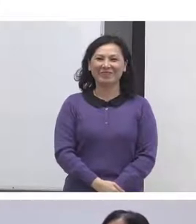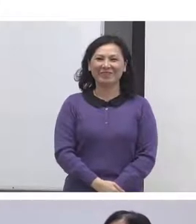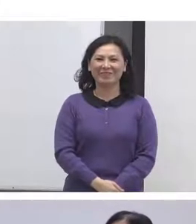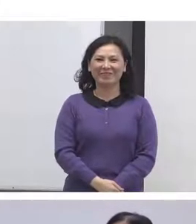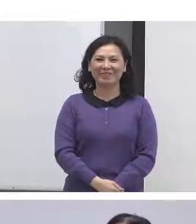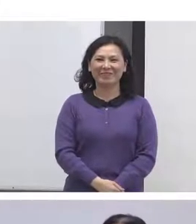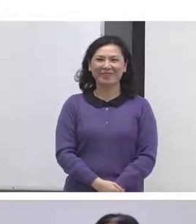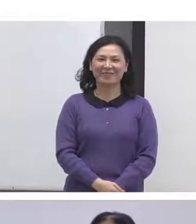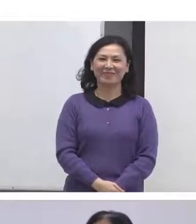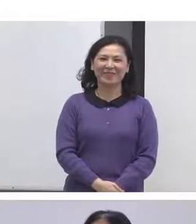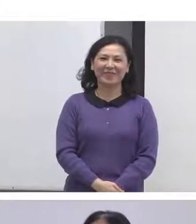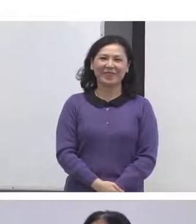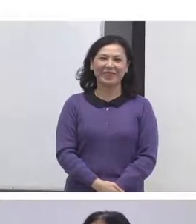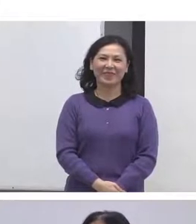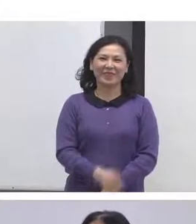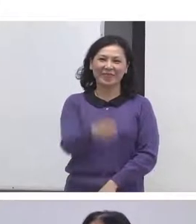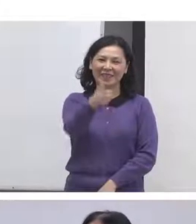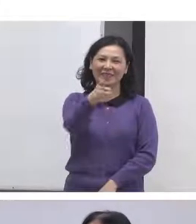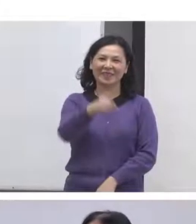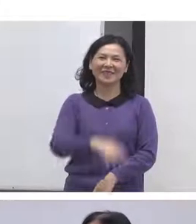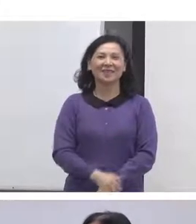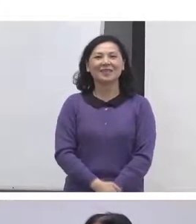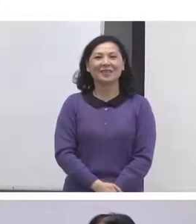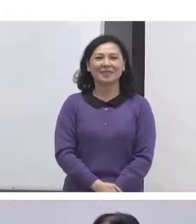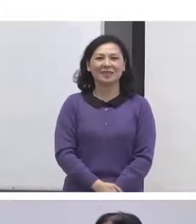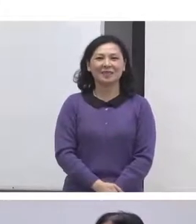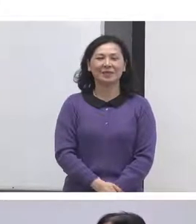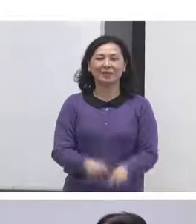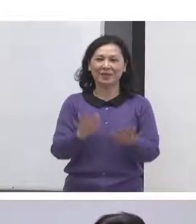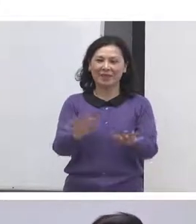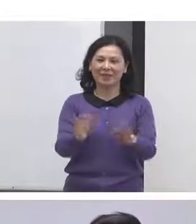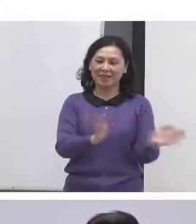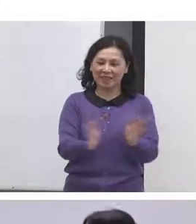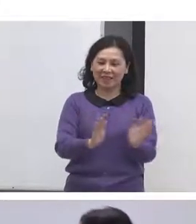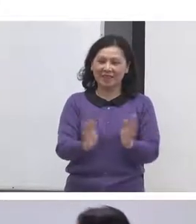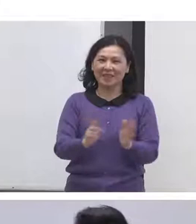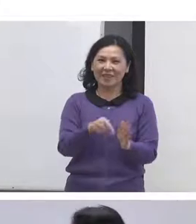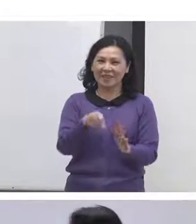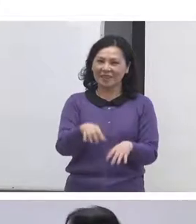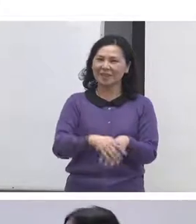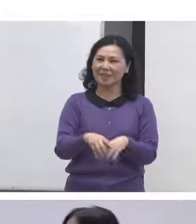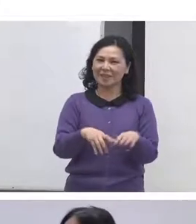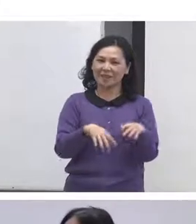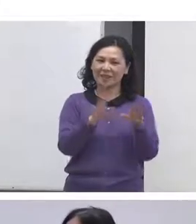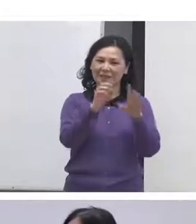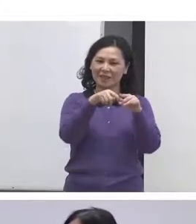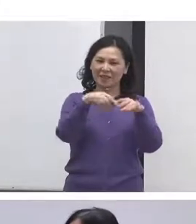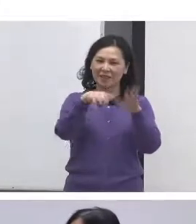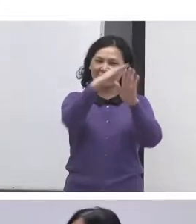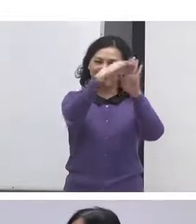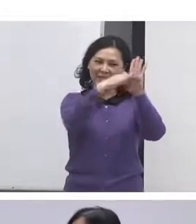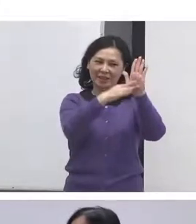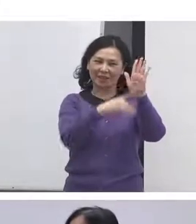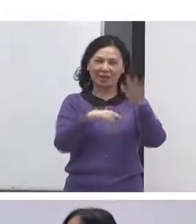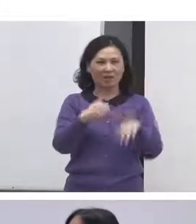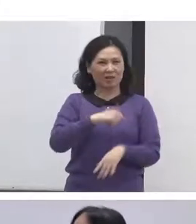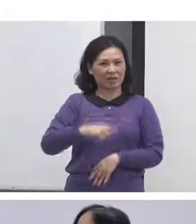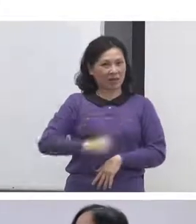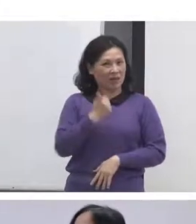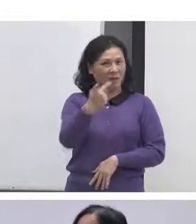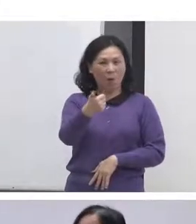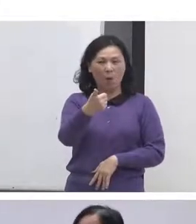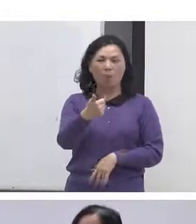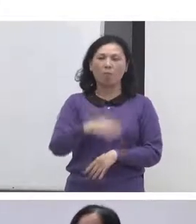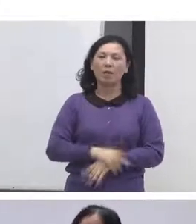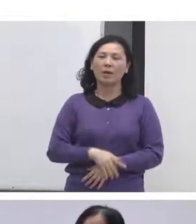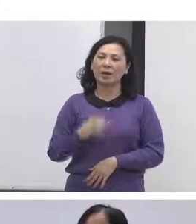谢谢。我觉得这个那个整合的那个 HackMD 真的很棒，而且其实那个国外讲者来问说，哎，我可不可以